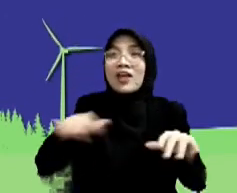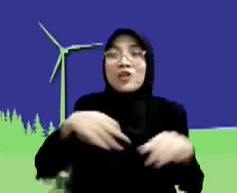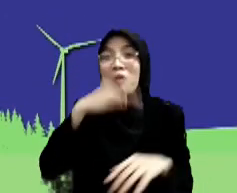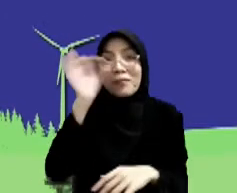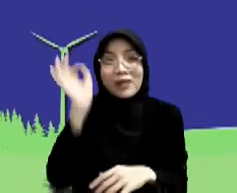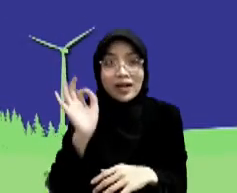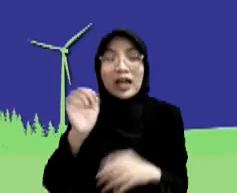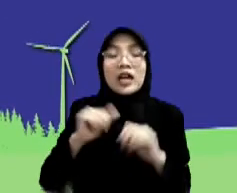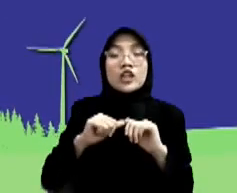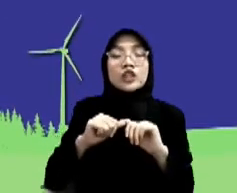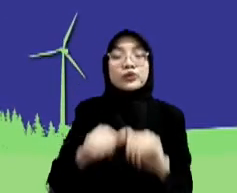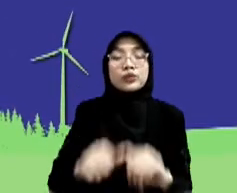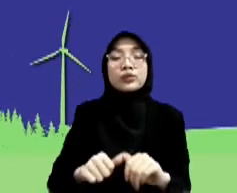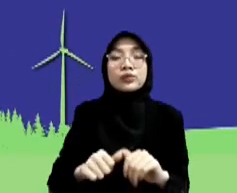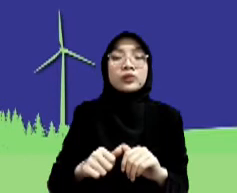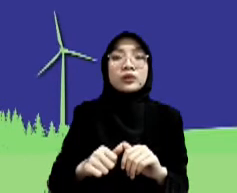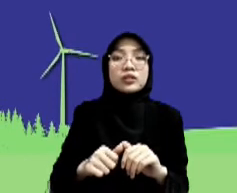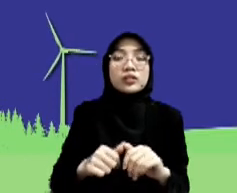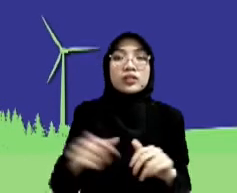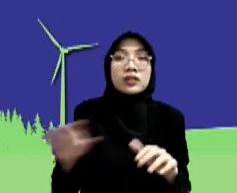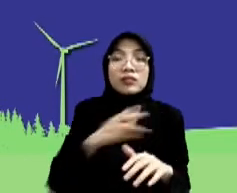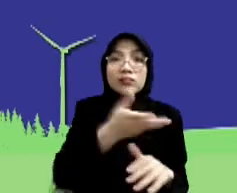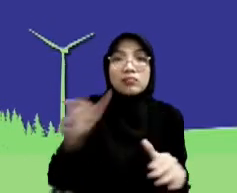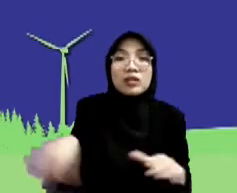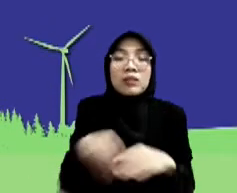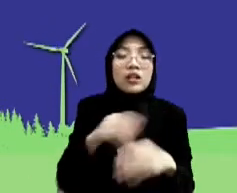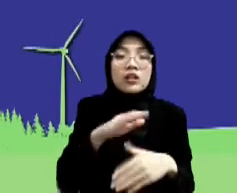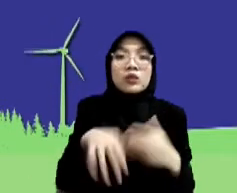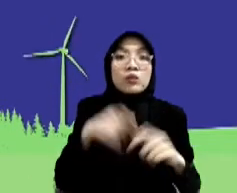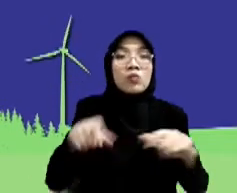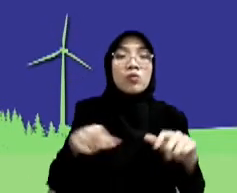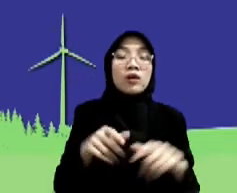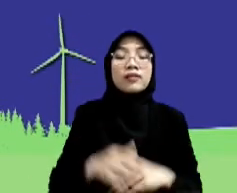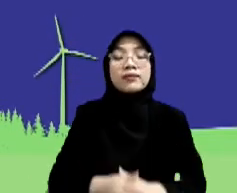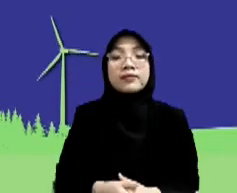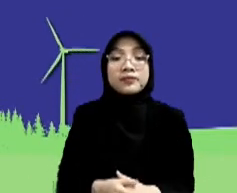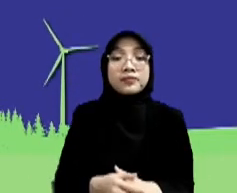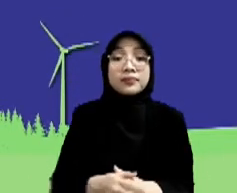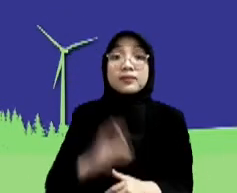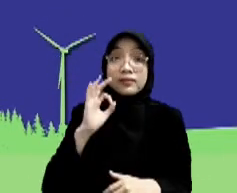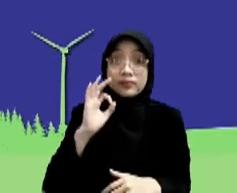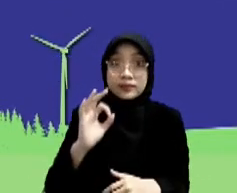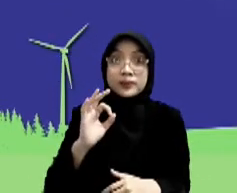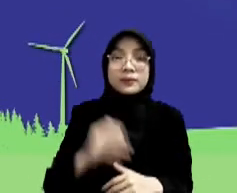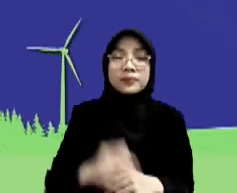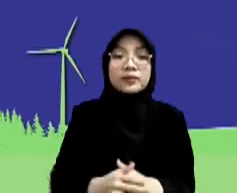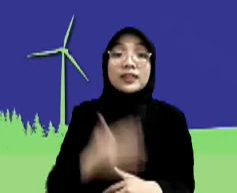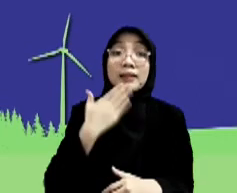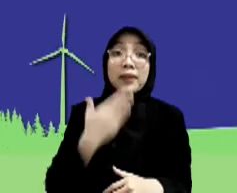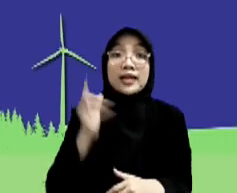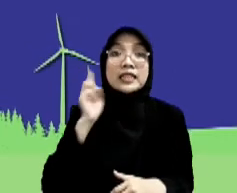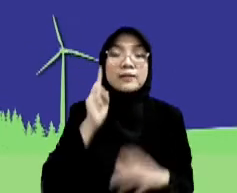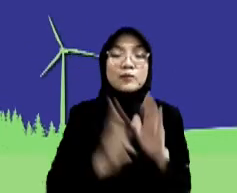eh apa namanya encouraging each other Yes Terima kasih banyak